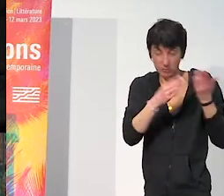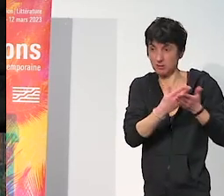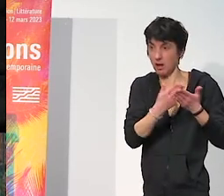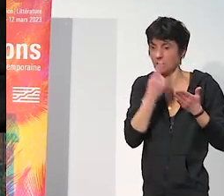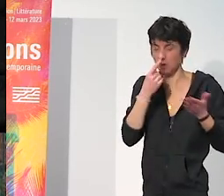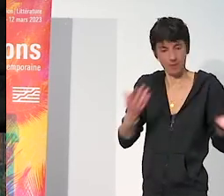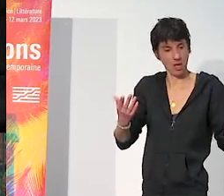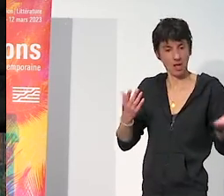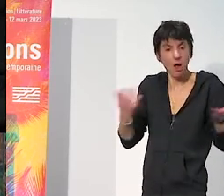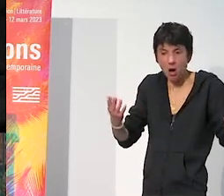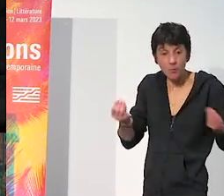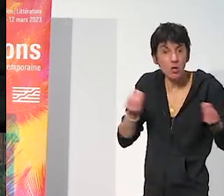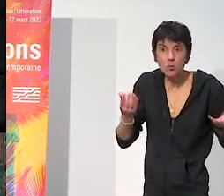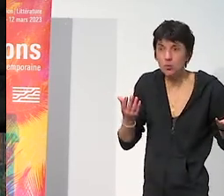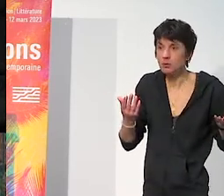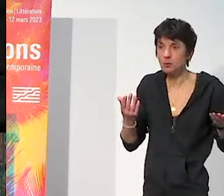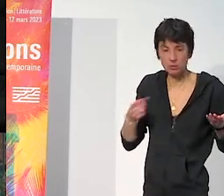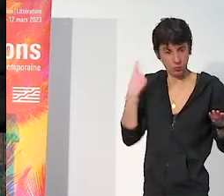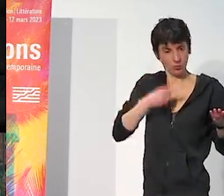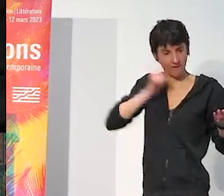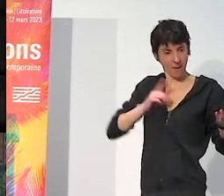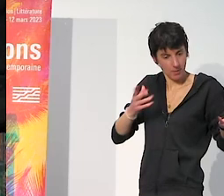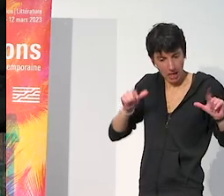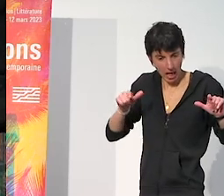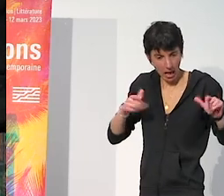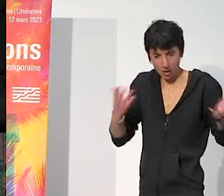à la cave, quoi, en fait. On a l'impression de se dire, mais